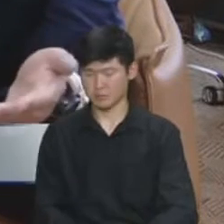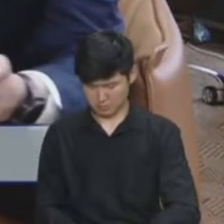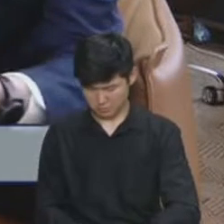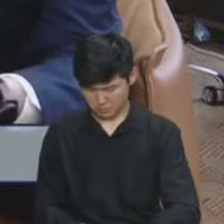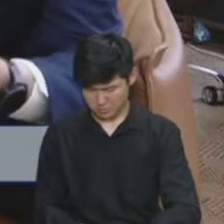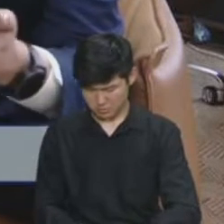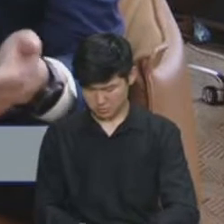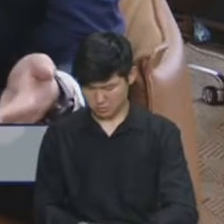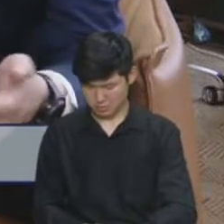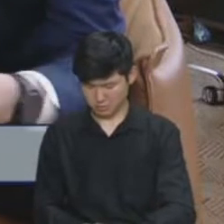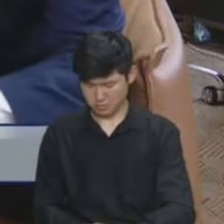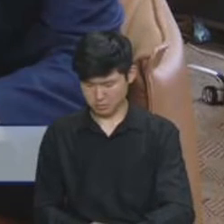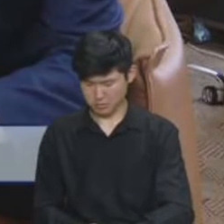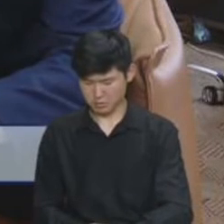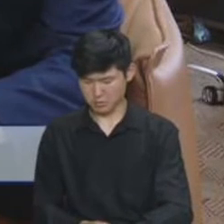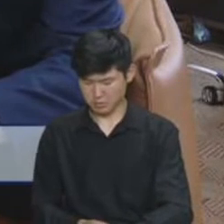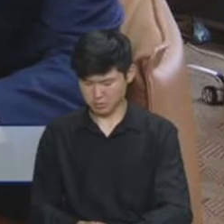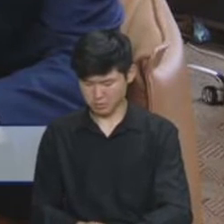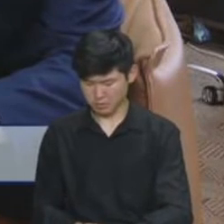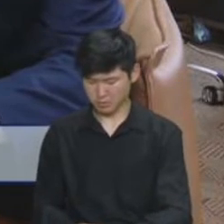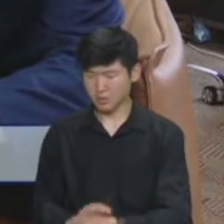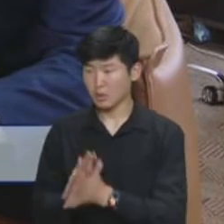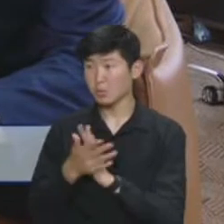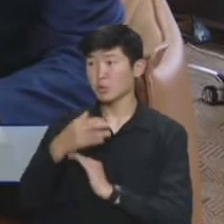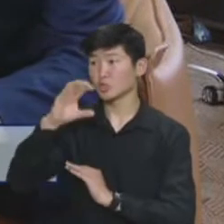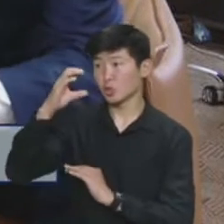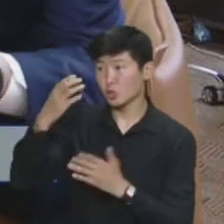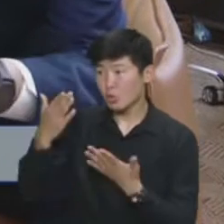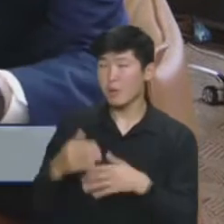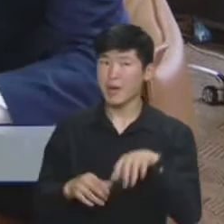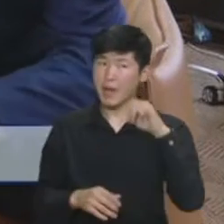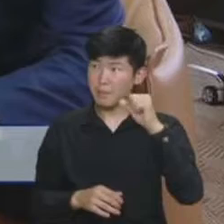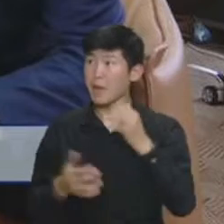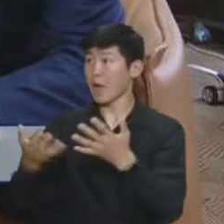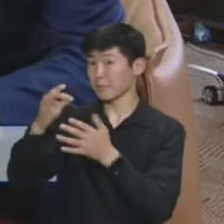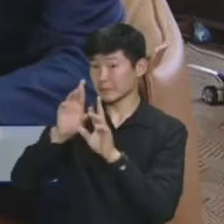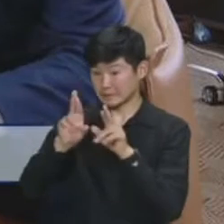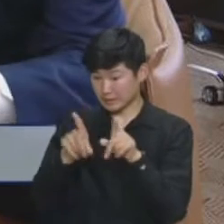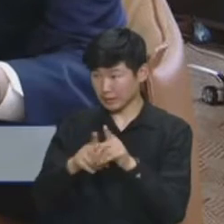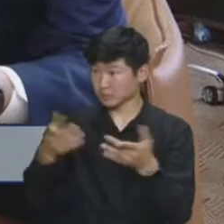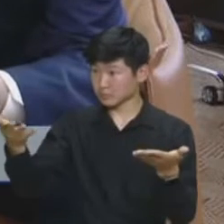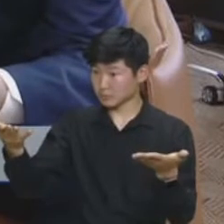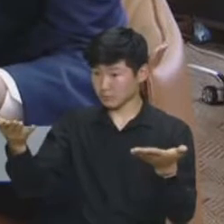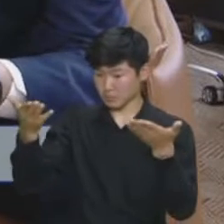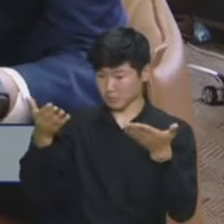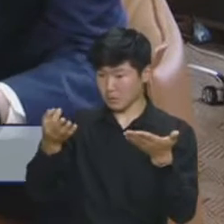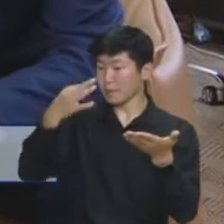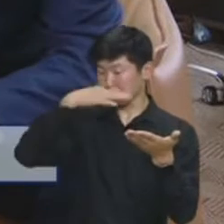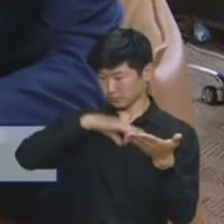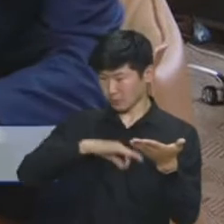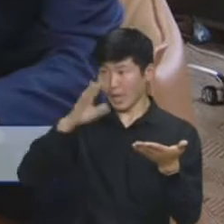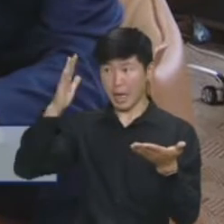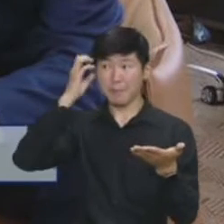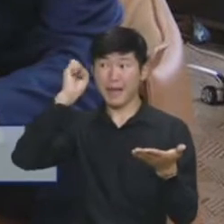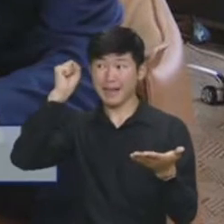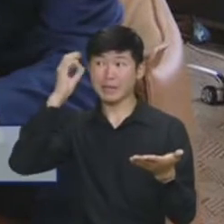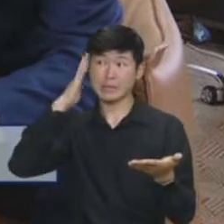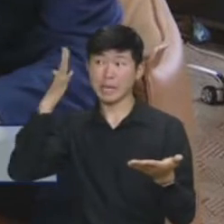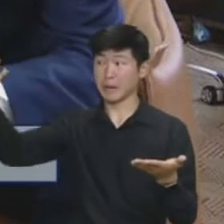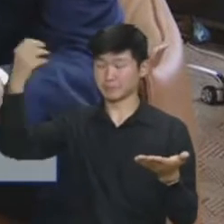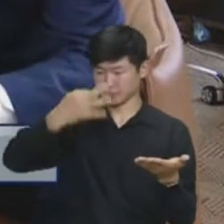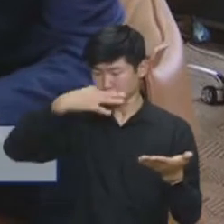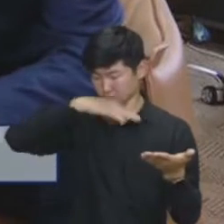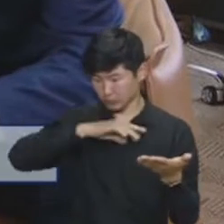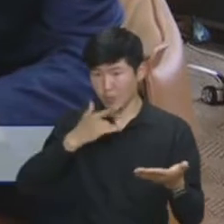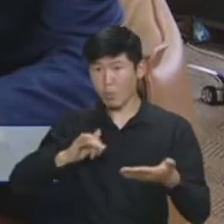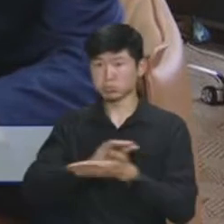одоо Солонгосоос ч юм уу Японоос мөн Америкоос орчсон имүүдийг яг адилхан имиг хэрэглэхээр шууд тэг хамаагүй илүү үйлчлэлт юм байгаа юм